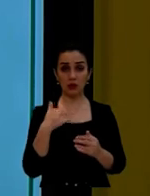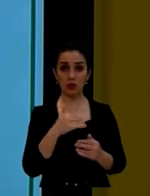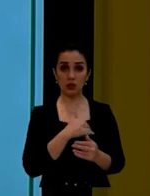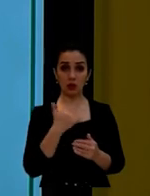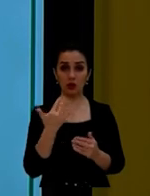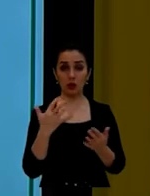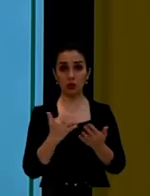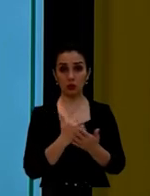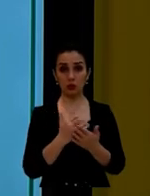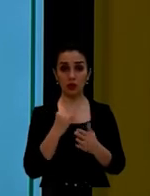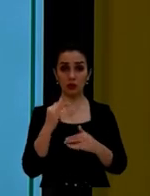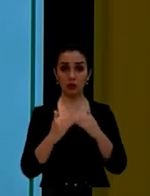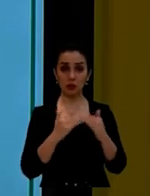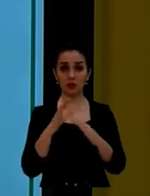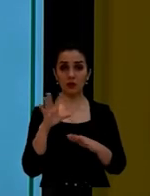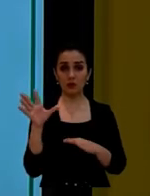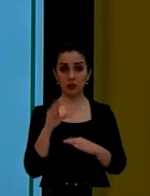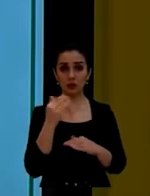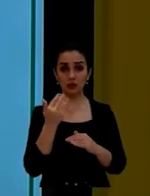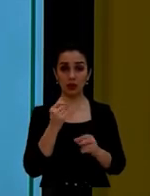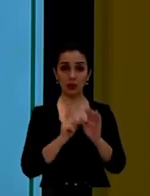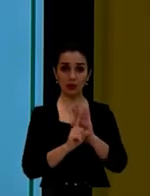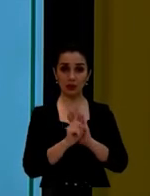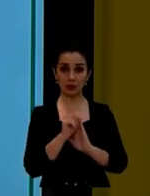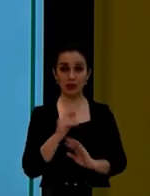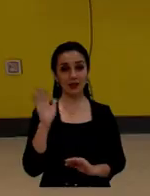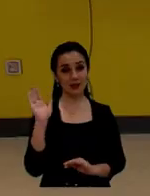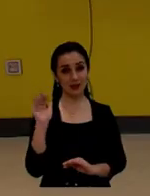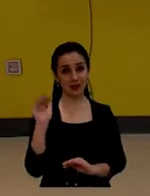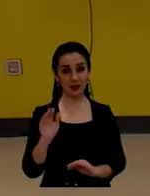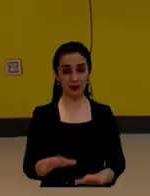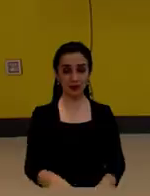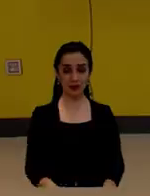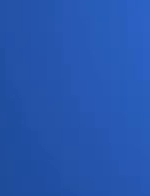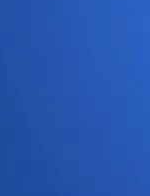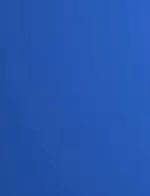успехов и продвижения во всех ваших начинаниях до свидания